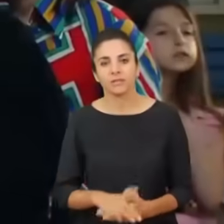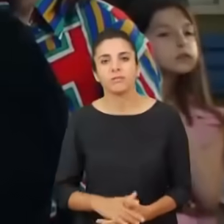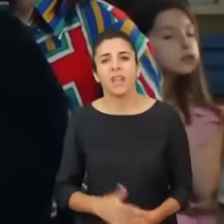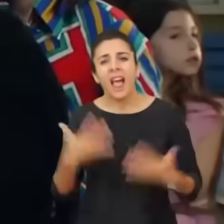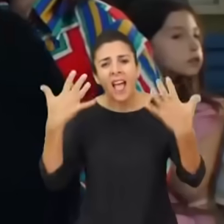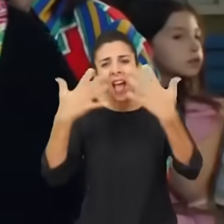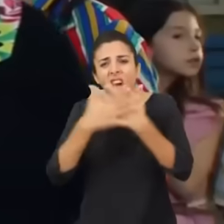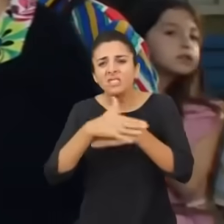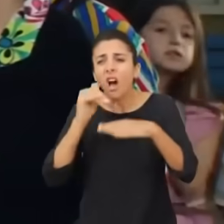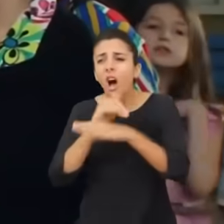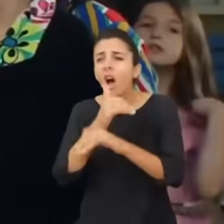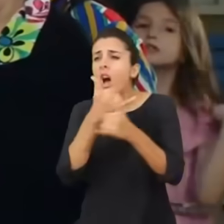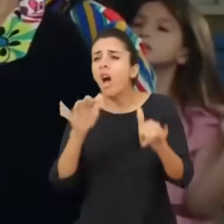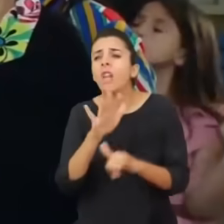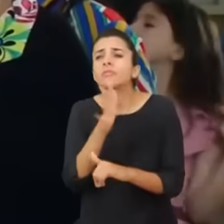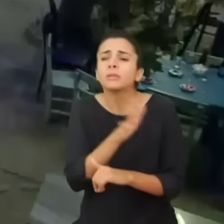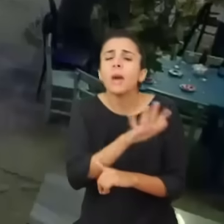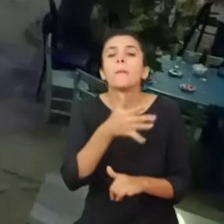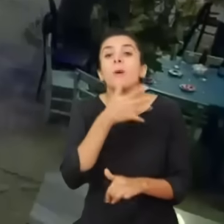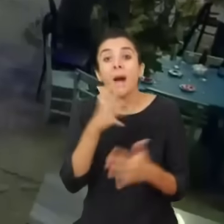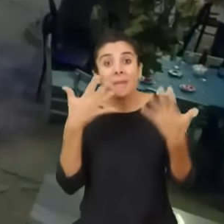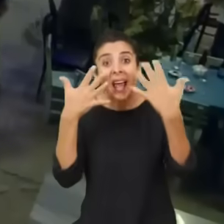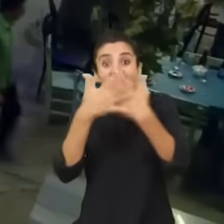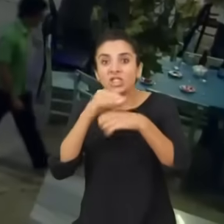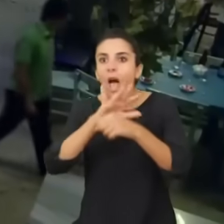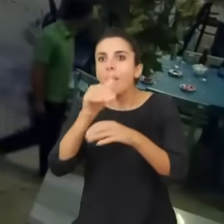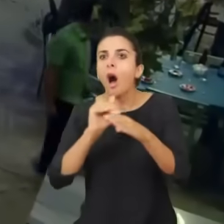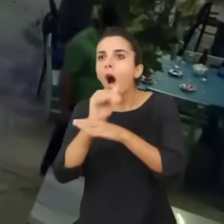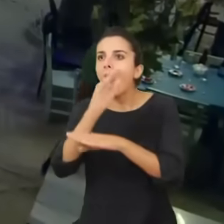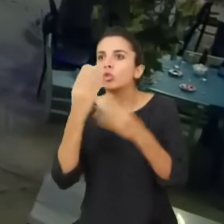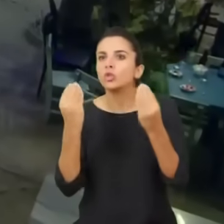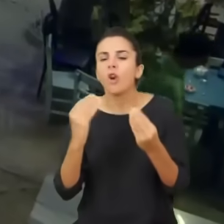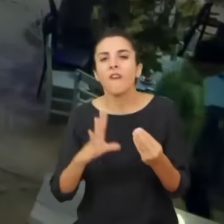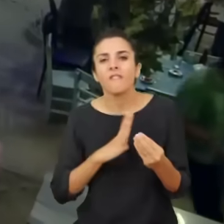Gece hayatı nedir bilmezdik ama gecelerimizi hayat dolu geçirirdik.